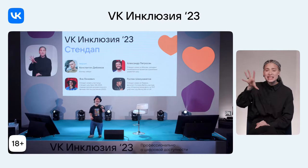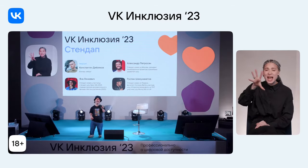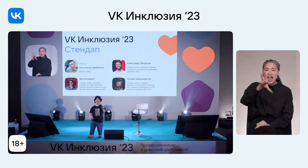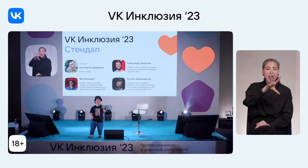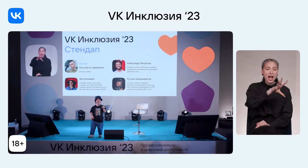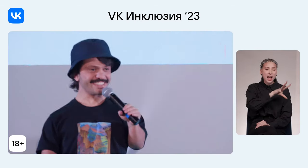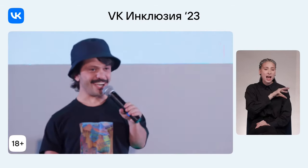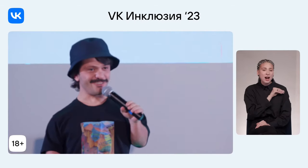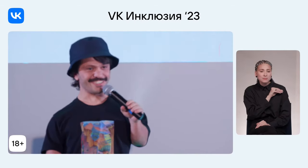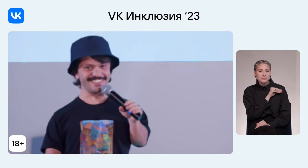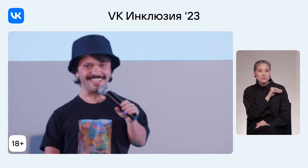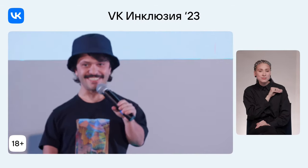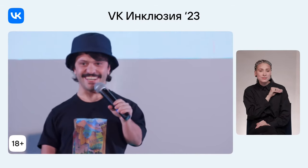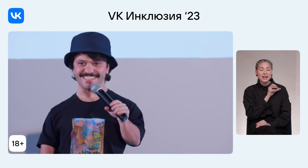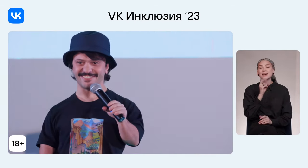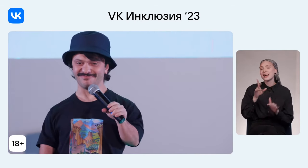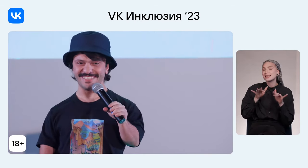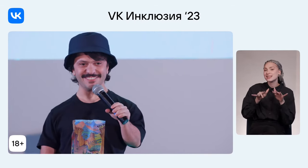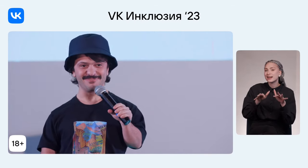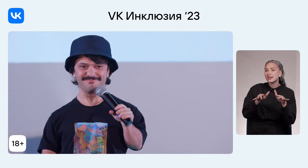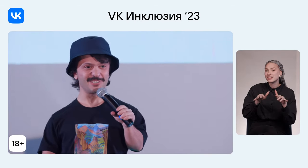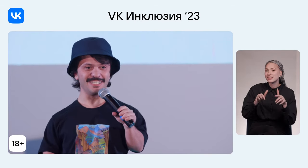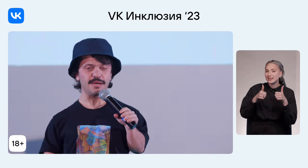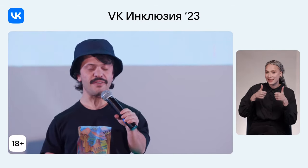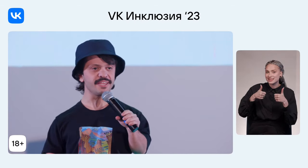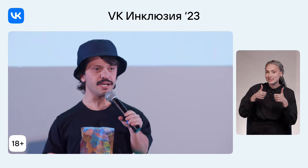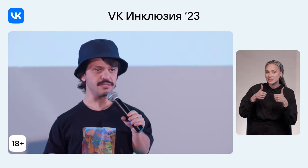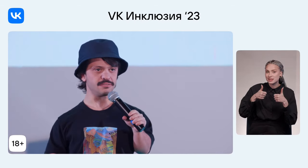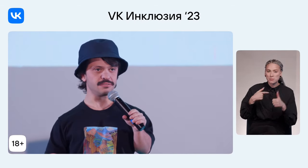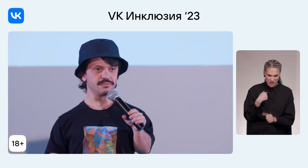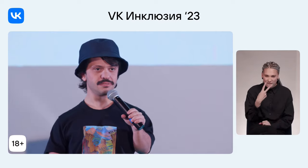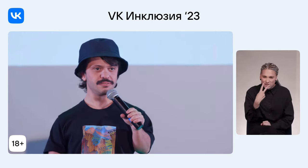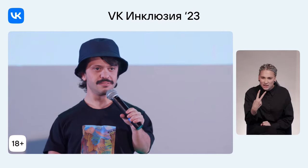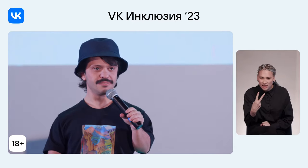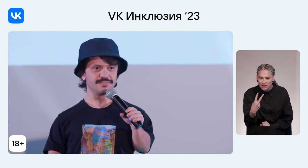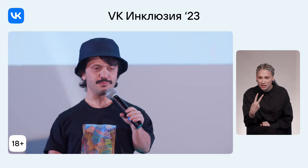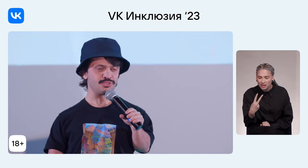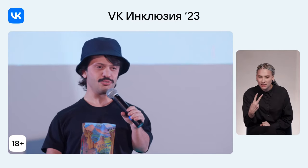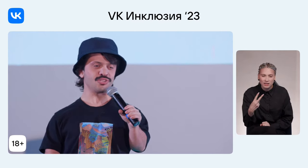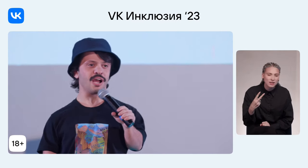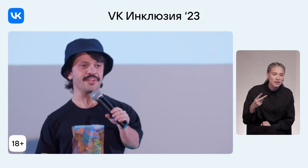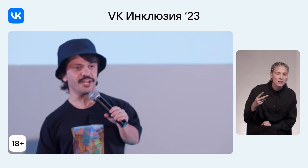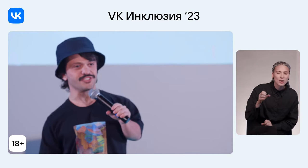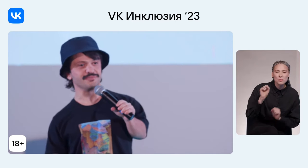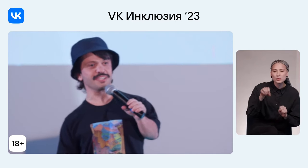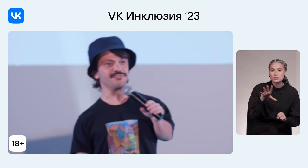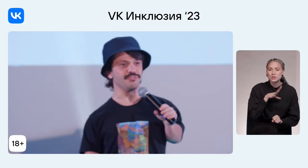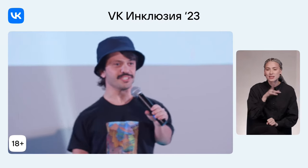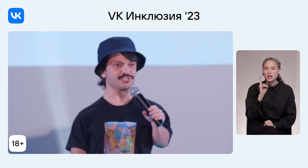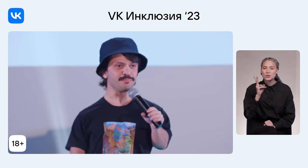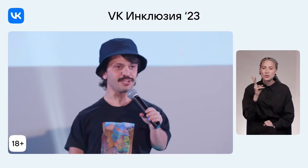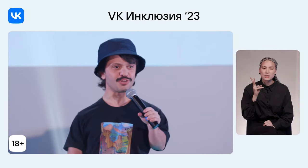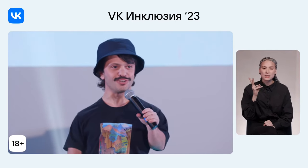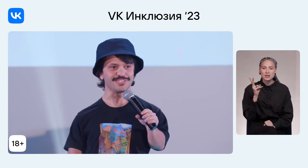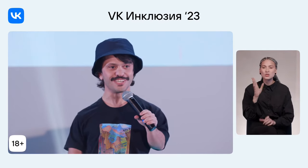Привет! Как у вас дела? Класс! Блин, прикольно. А меня видно? Да просто кто-то орать начал в микрофон. Вот